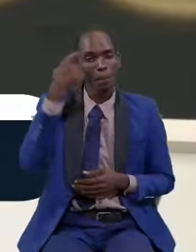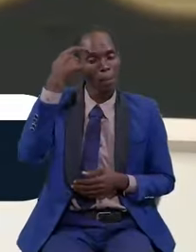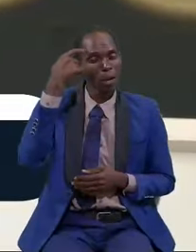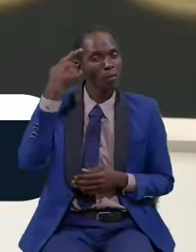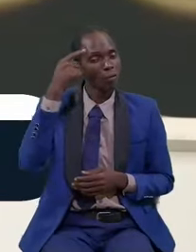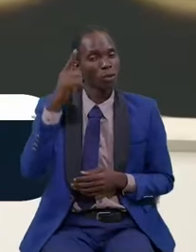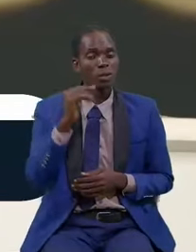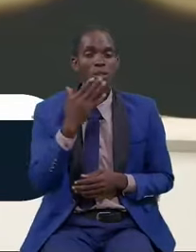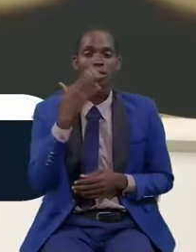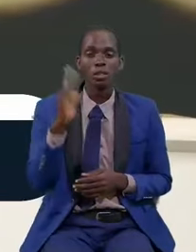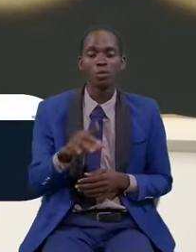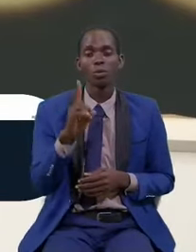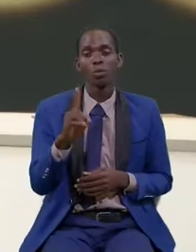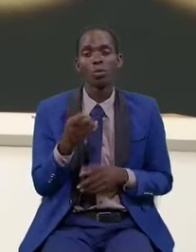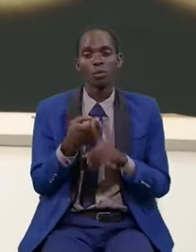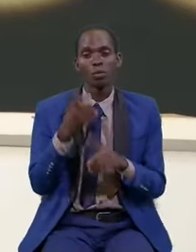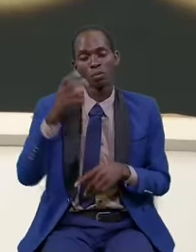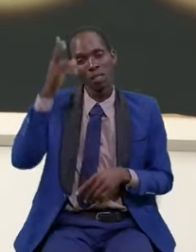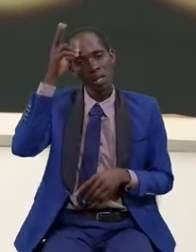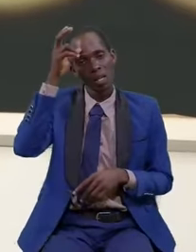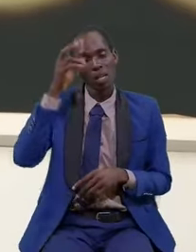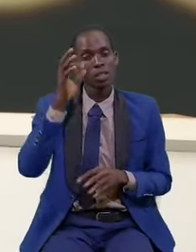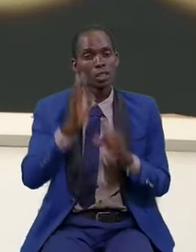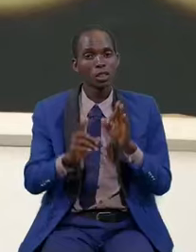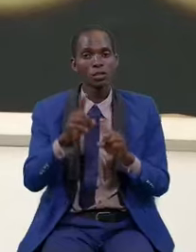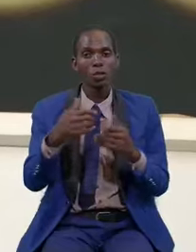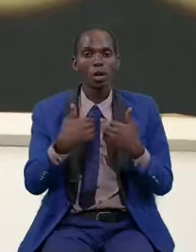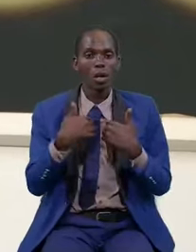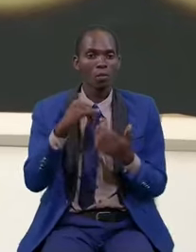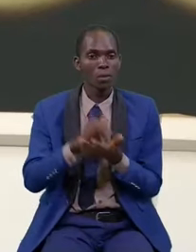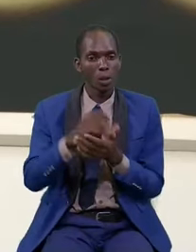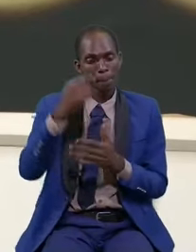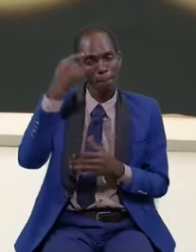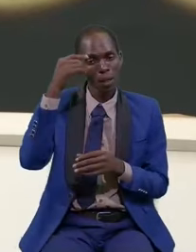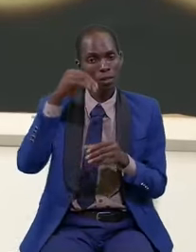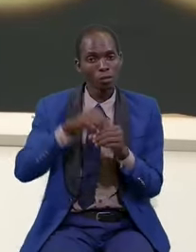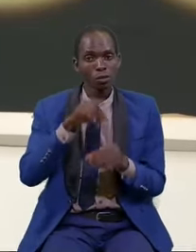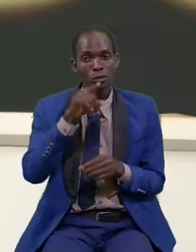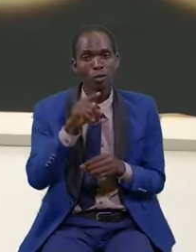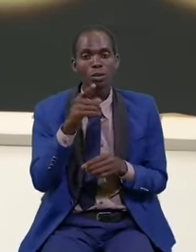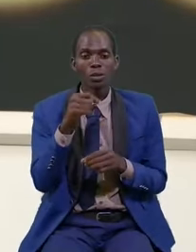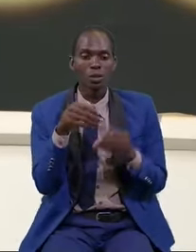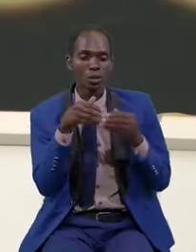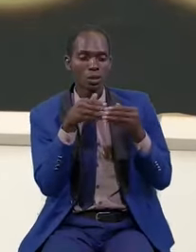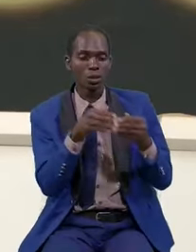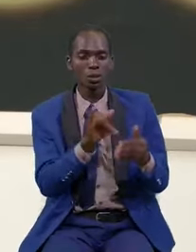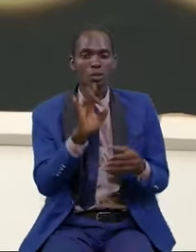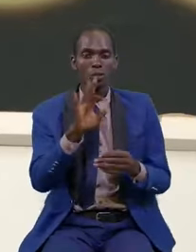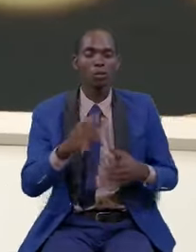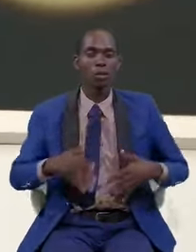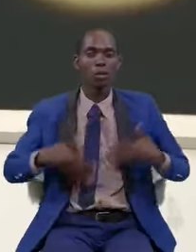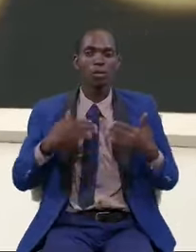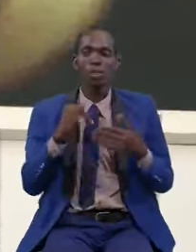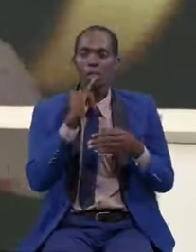En fin de compte, il y a l'esprit du malin, Satan. Si vous avez l'esprit de Satan, vous avez les sentiments de Satan,